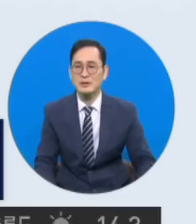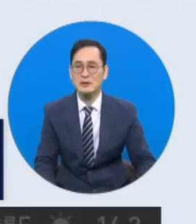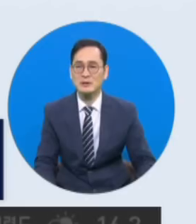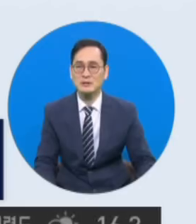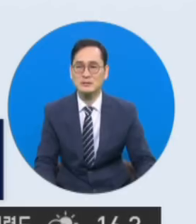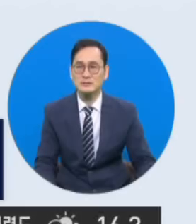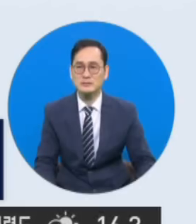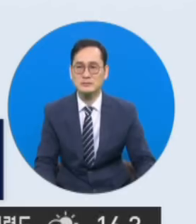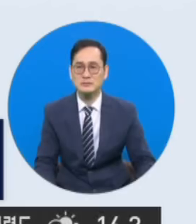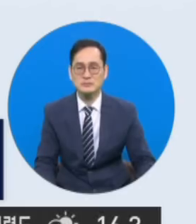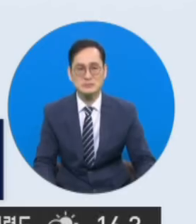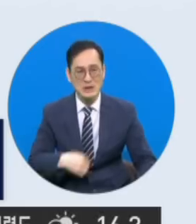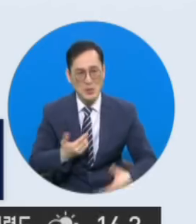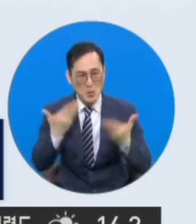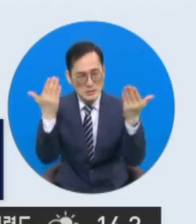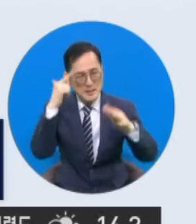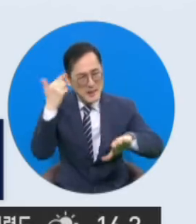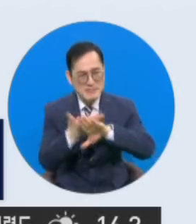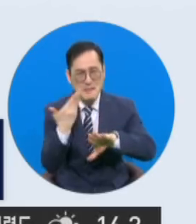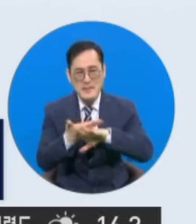철회를 했습니다